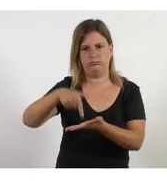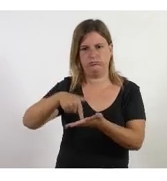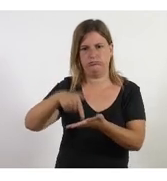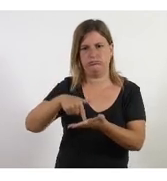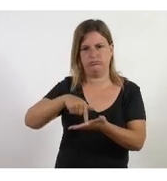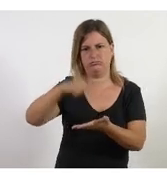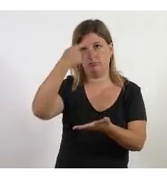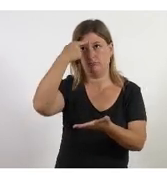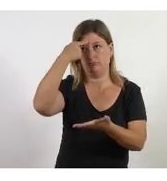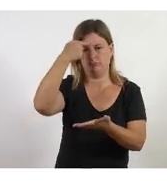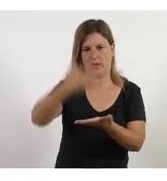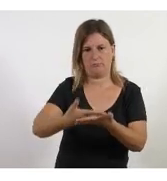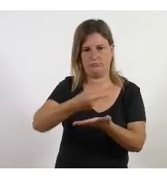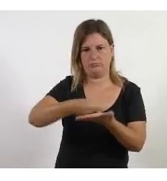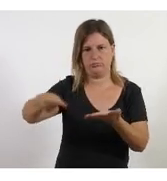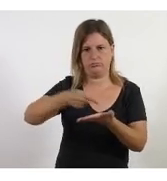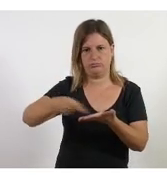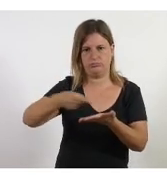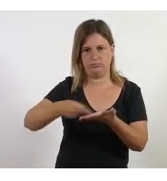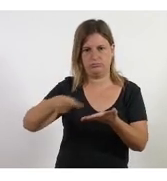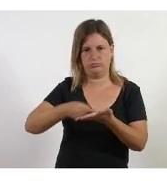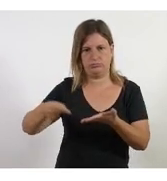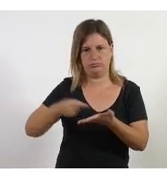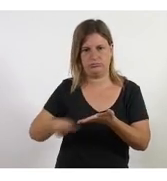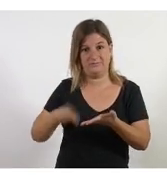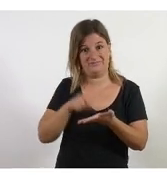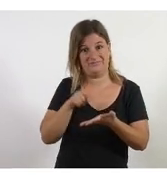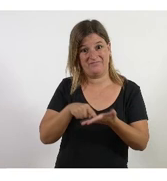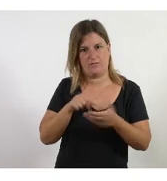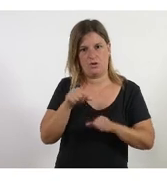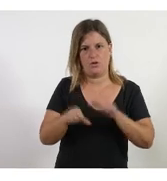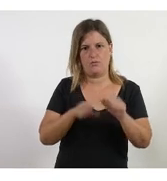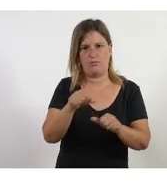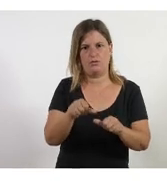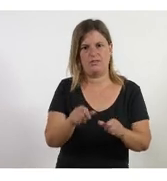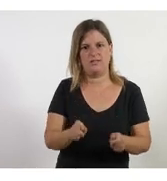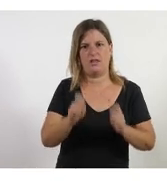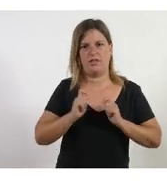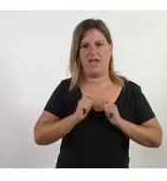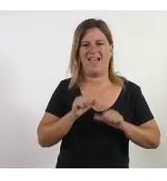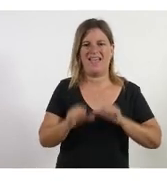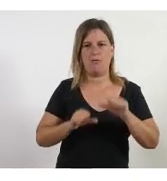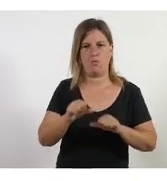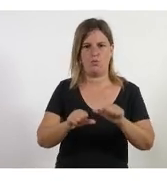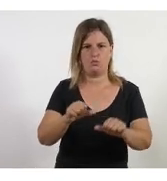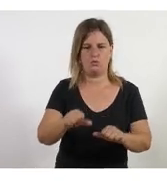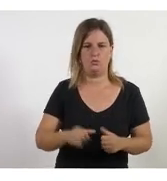i passar-ho aquí. D'aquí, aquí hi ha tot un procés que fa que les coses evolucionin.